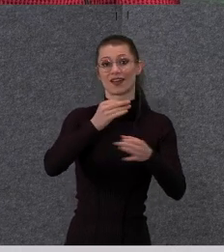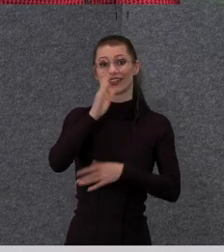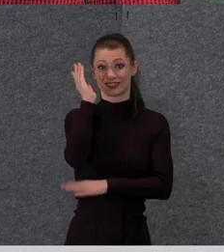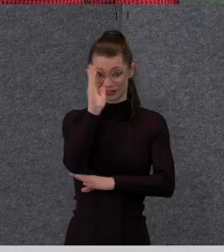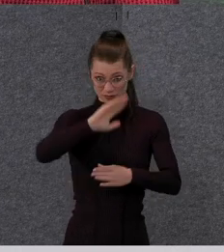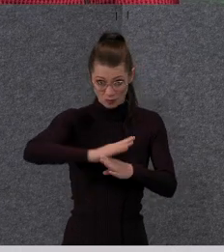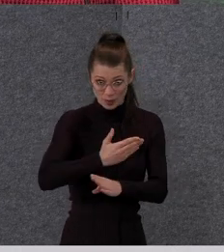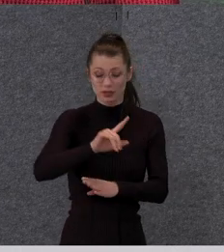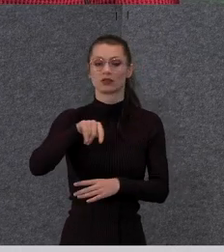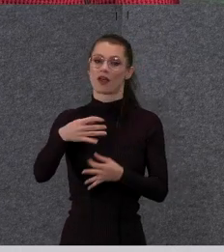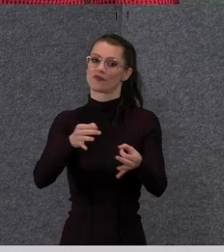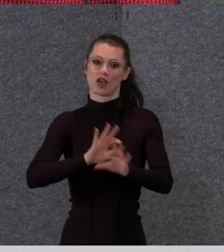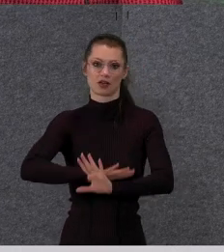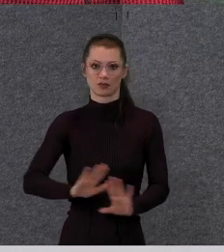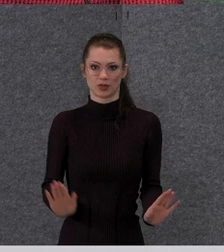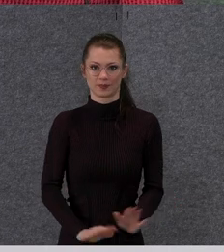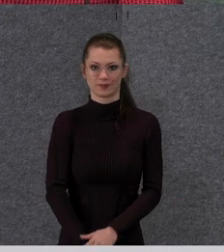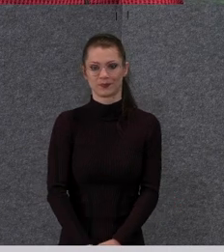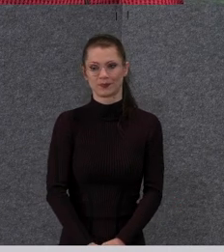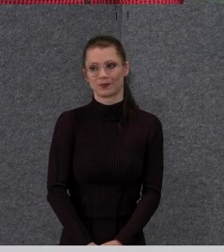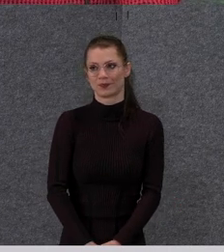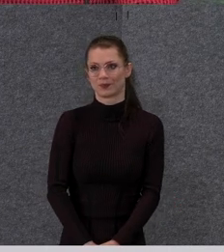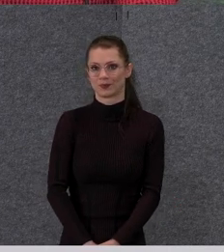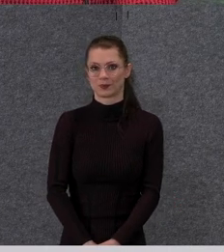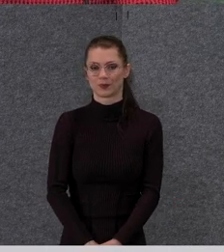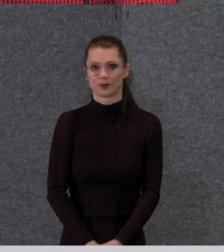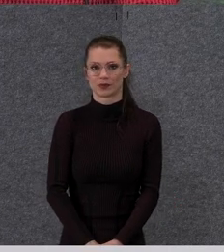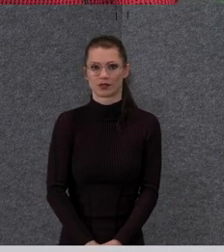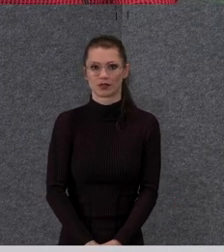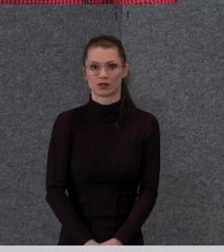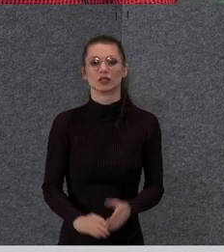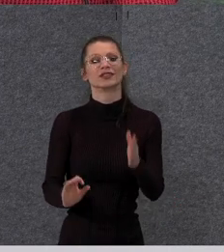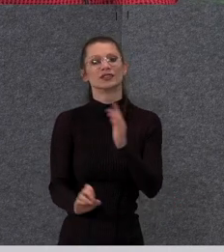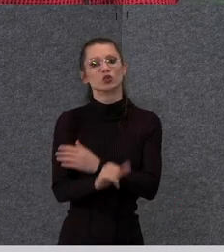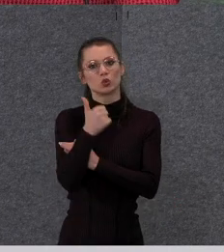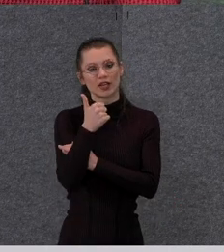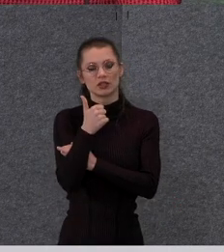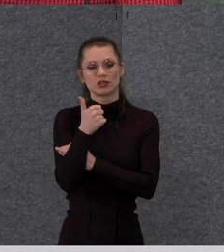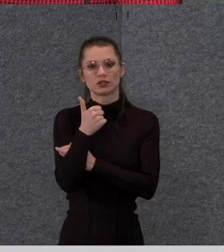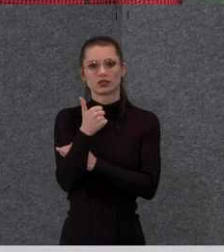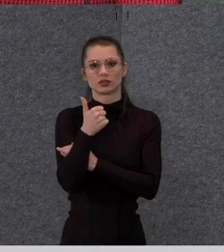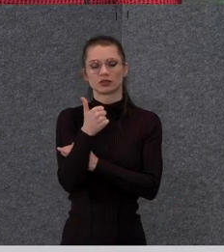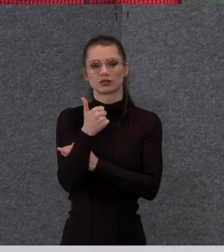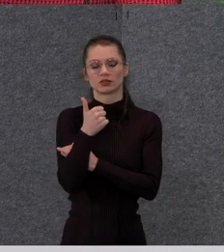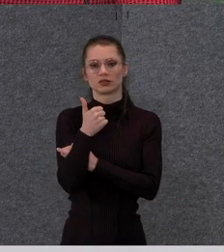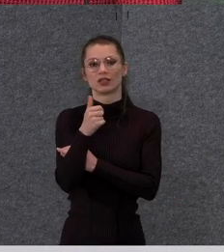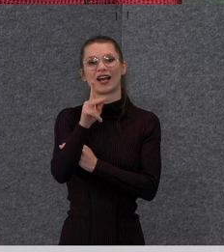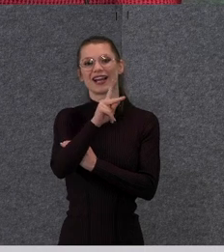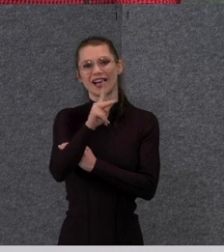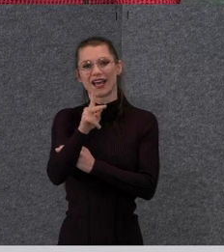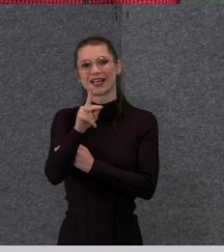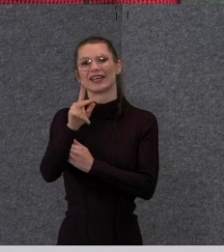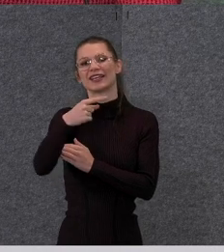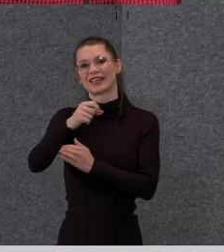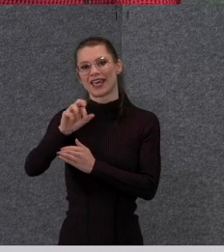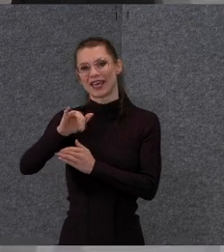wir die Möglichkeit haben, die direkt danach dann auch loszuwerden. Als erster Redner, dem bitte ich jetzt den Kai Gehring